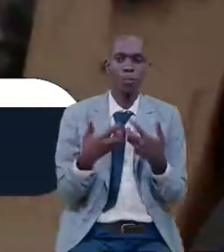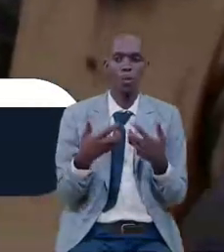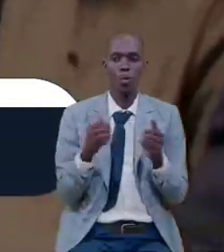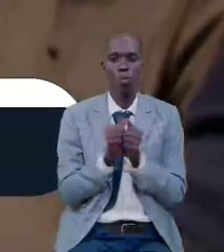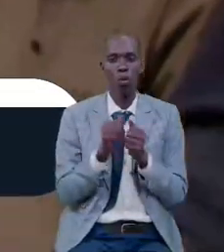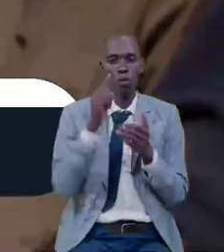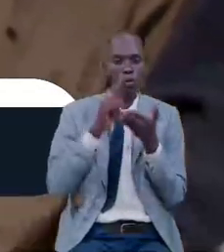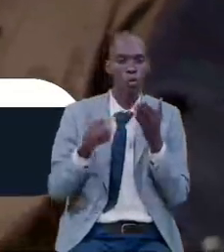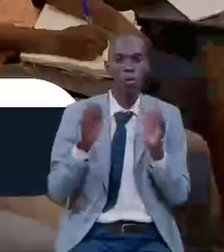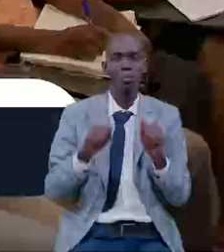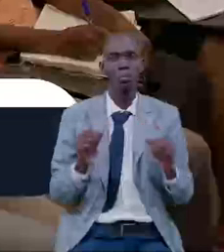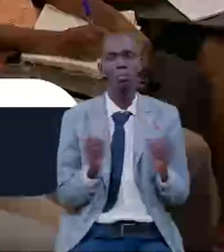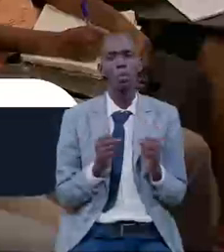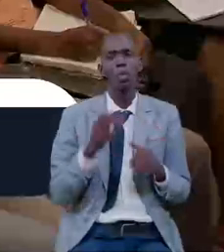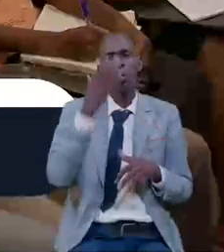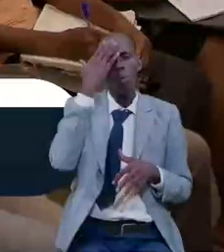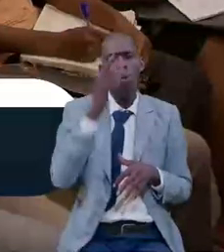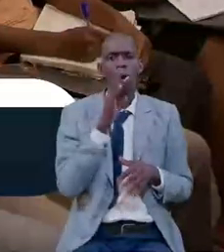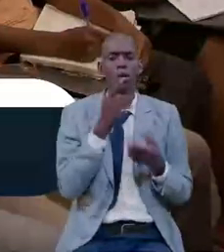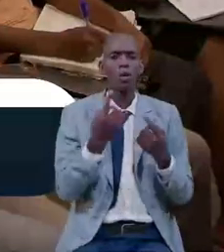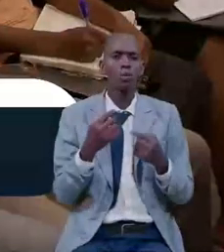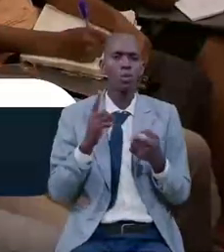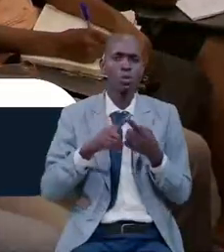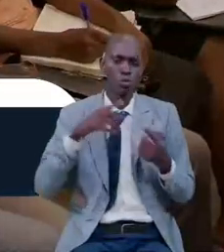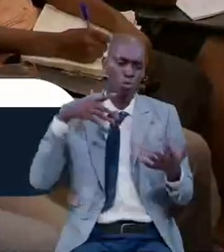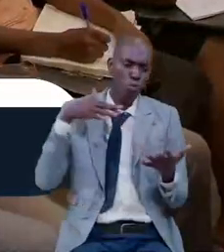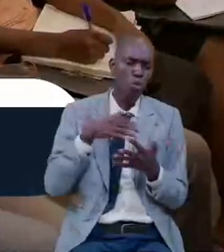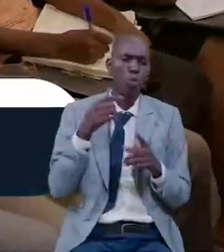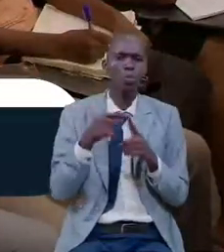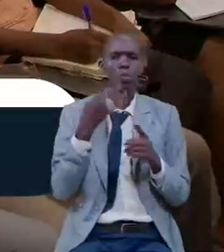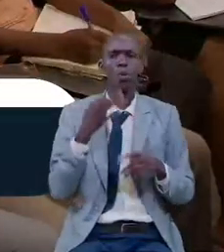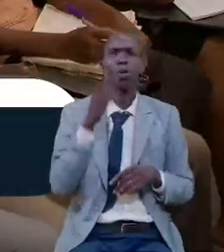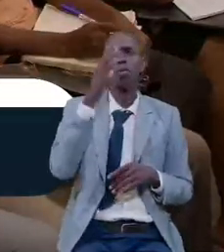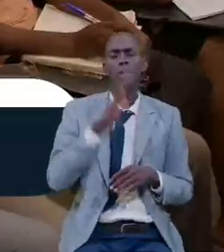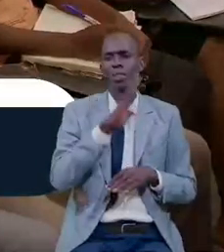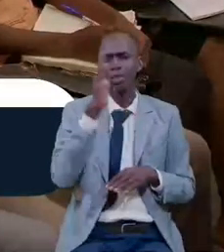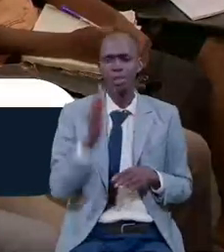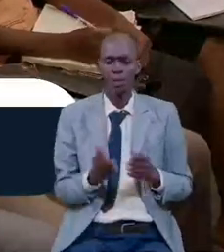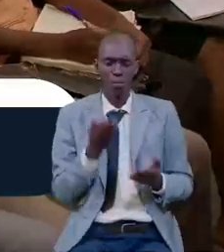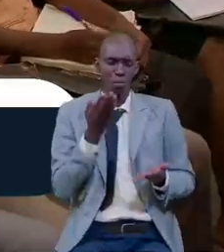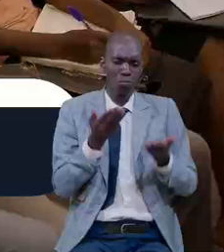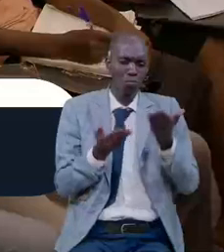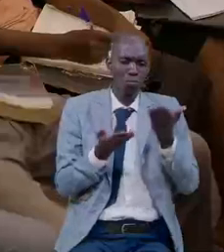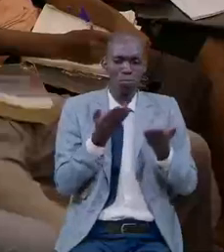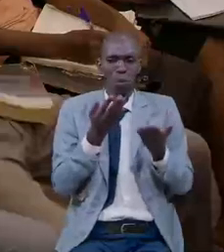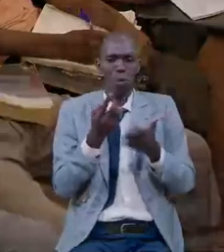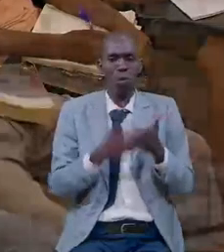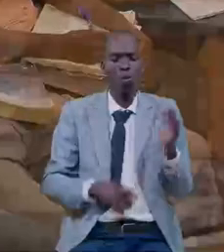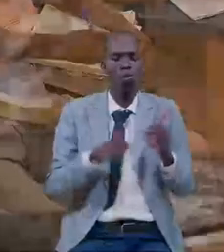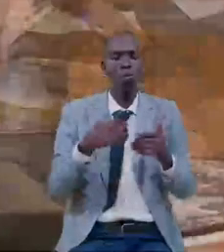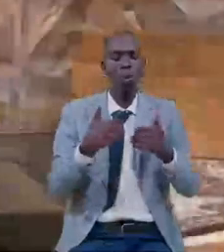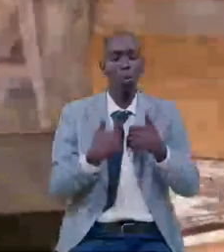Seigneur? Pourquoi vous venez étudier la part de Dieu et jamais vous n'évaluez pas ce que vous avez, si ce que vous